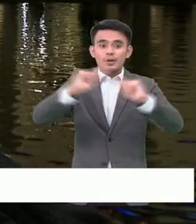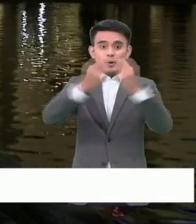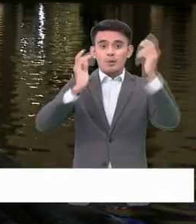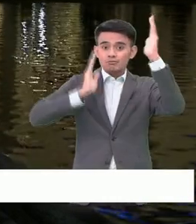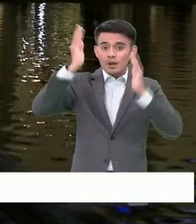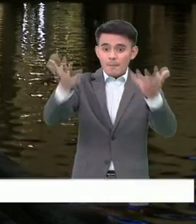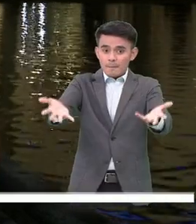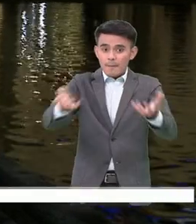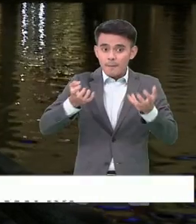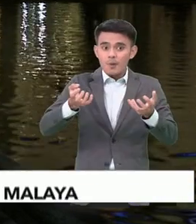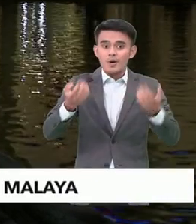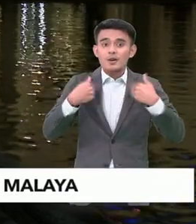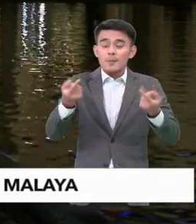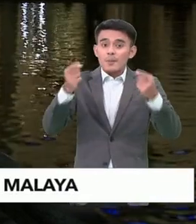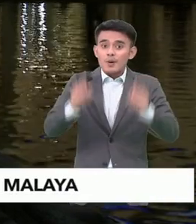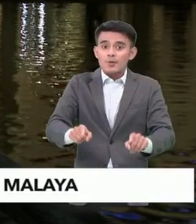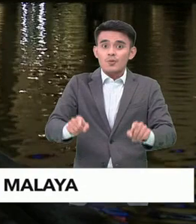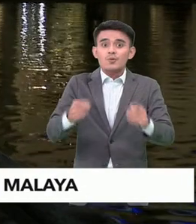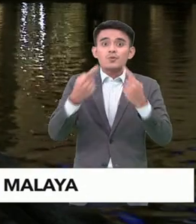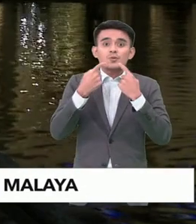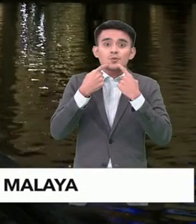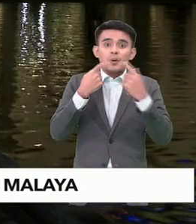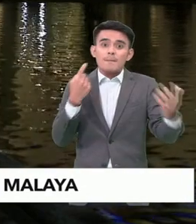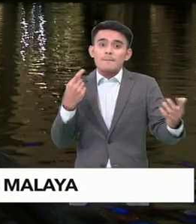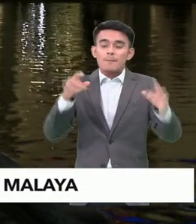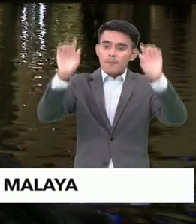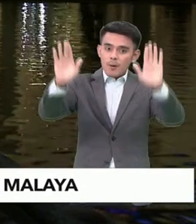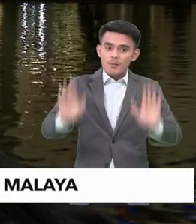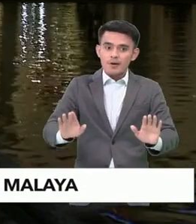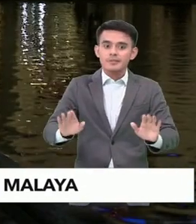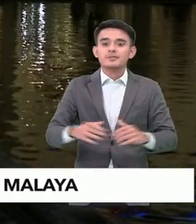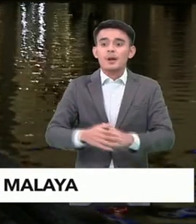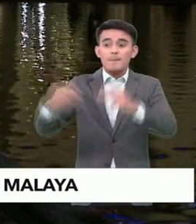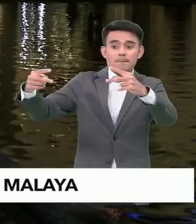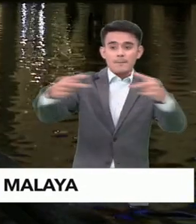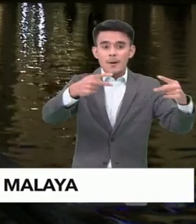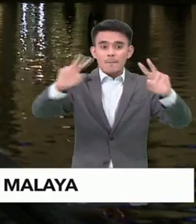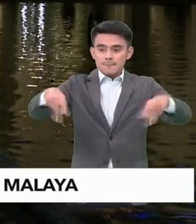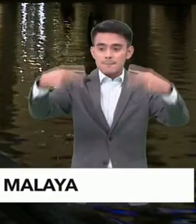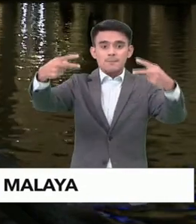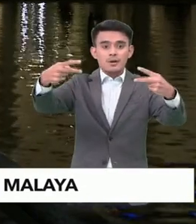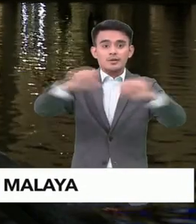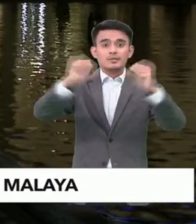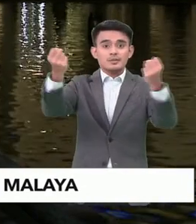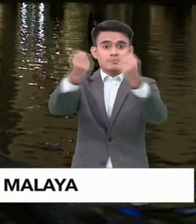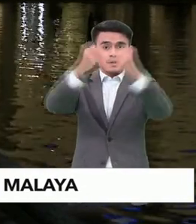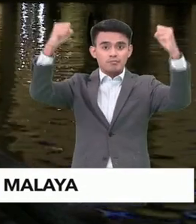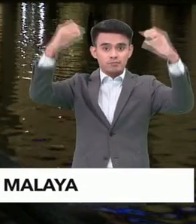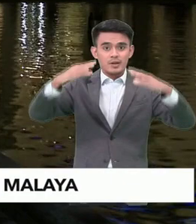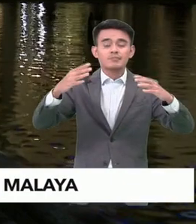inginkan keajaiban pada malam ini dimana pentas aksi separuh akhir yang pertama dihilangkan sendiri sudah tentu